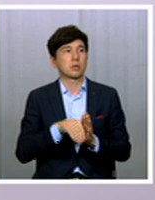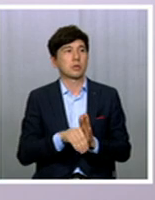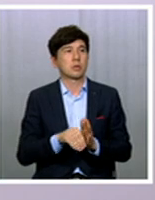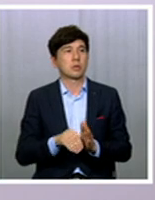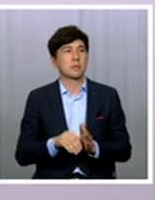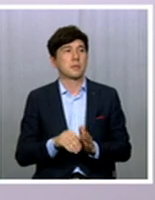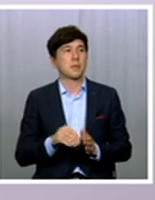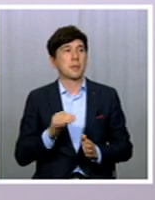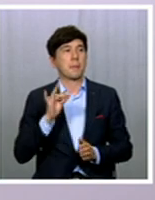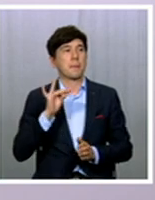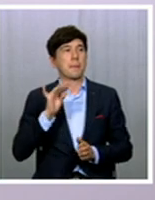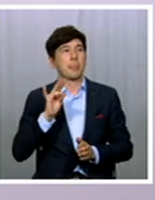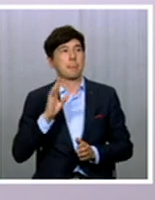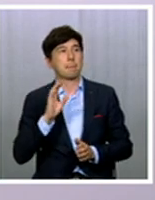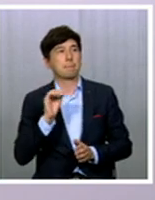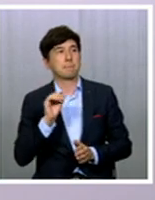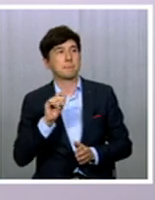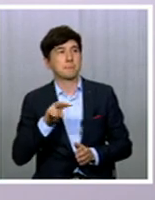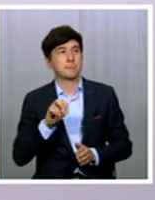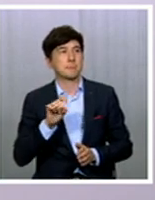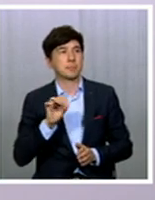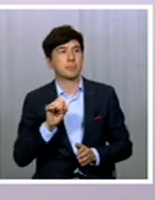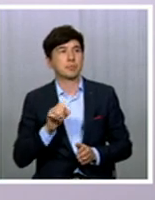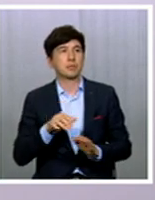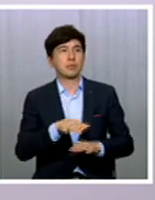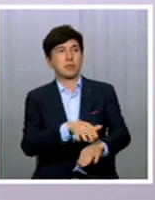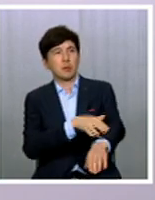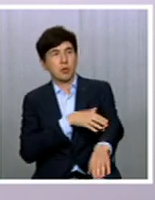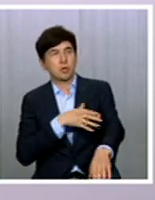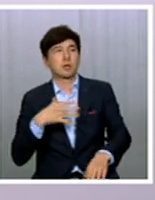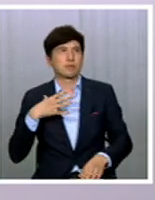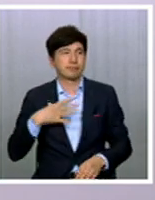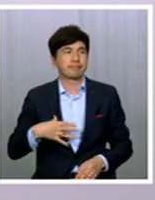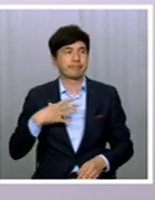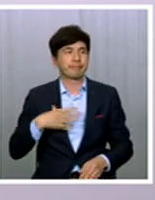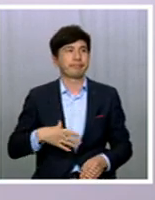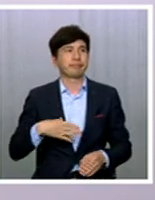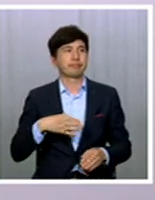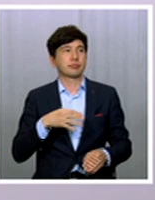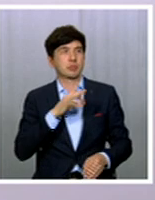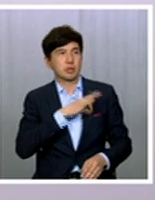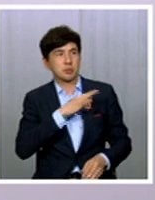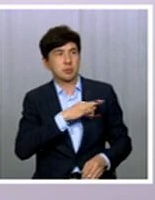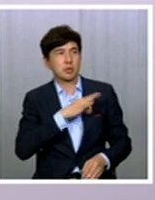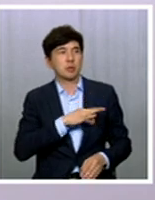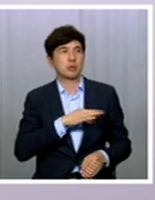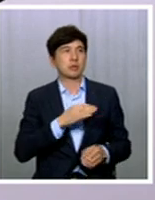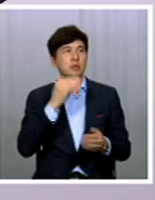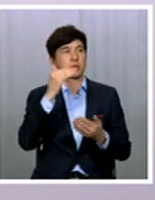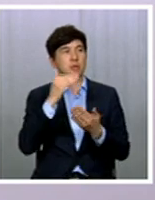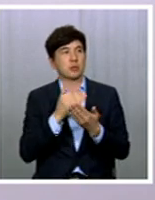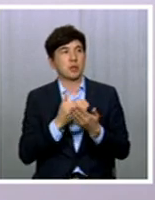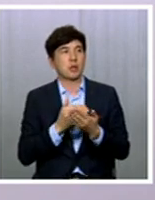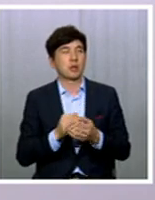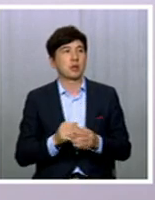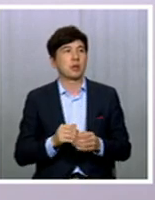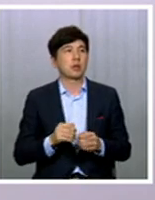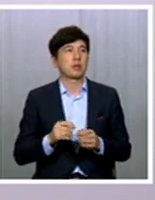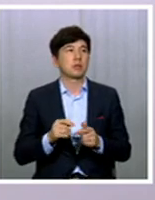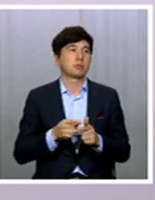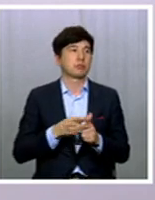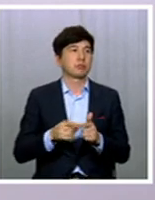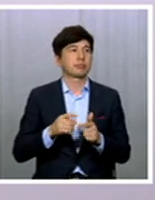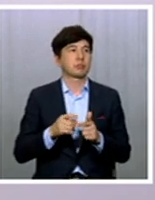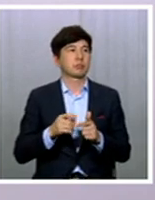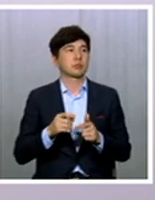инфрақұрылымның материалдық нысандарға ұзақ уақыт бойы пайдалану үшін құрылады. Яғни белгілі бір нысандар салынатын болса, ол